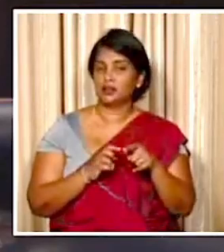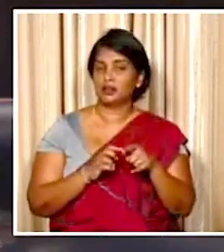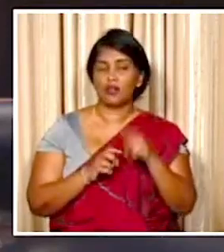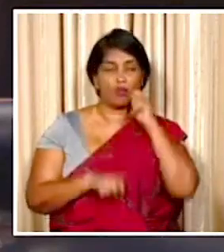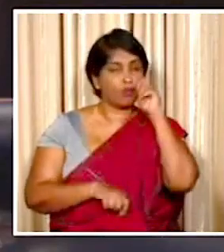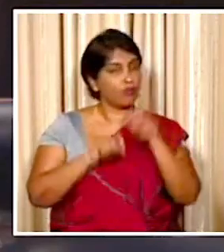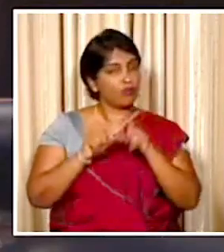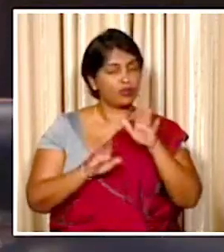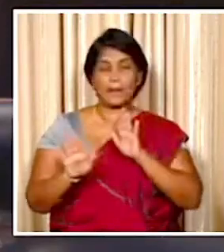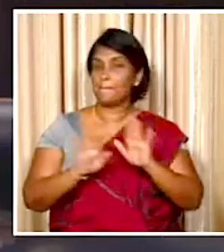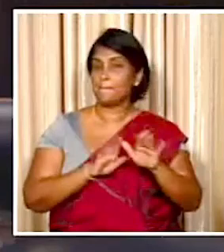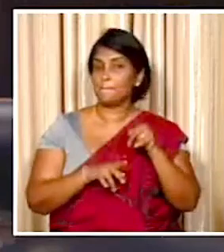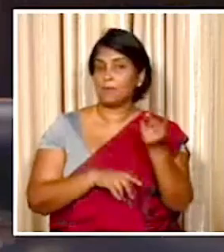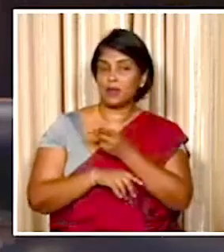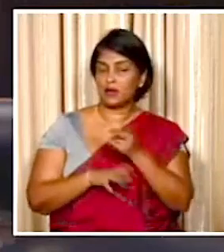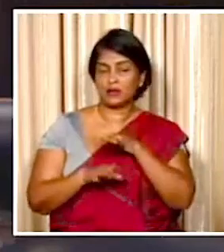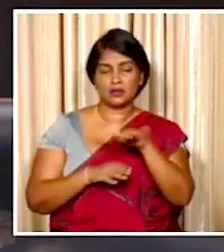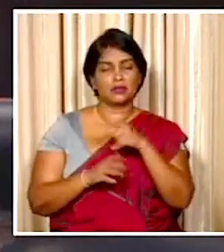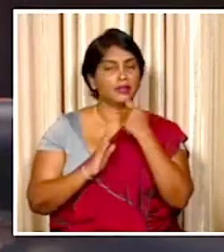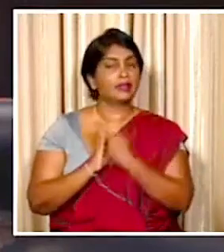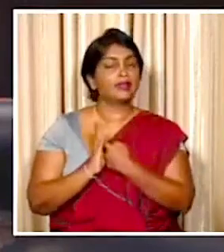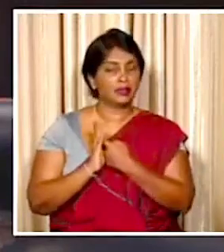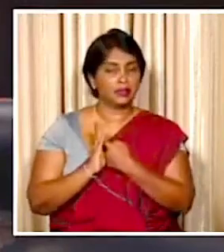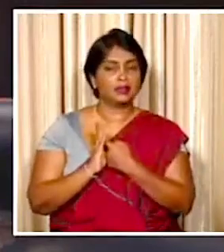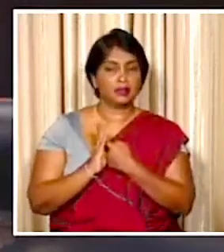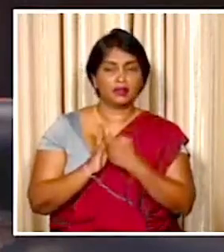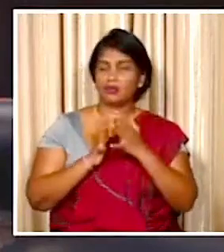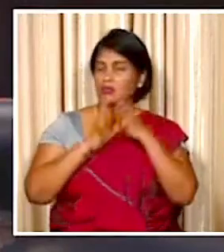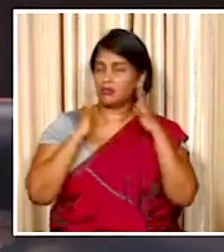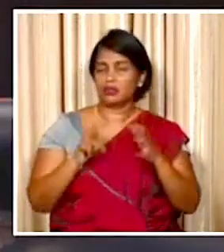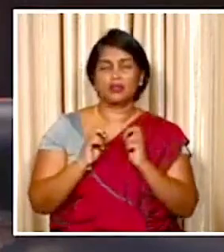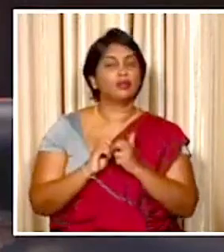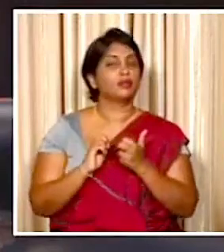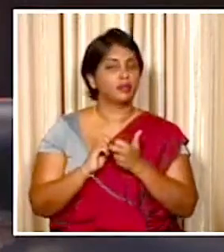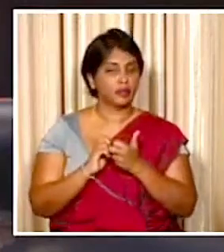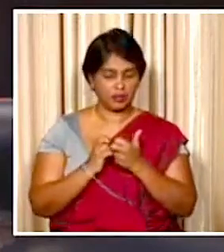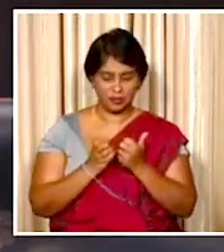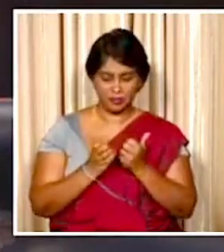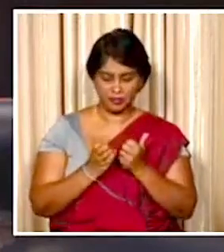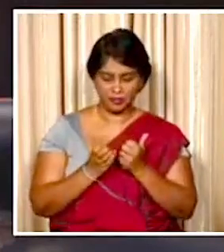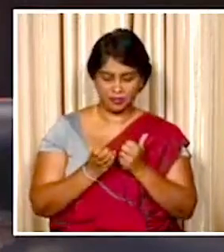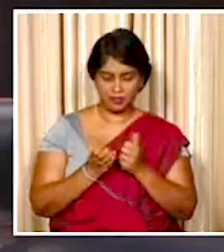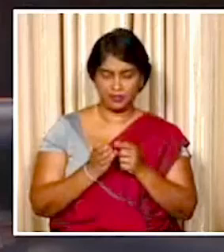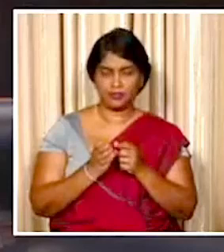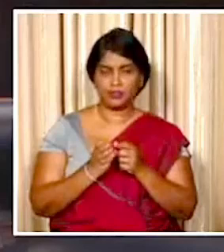पुरवैस्य सह पालके अतरतीयन समाज सामुतिय तम लुकुम अर्बुदेट पात्र